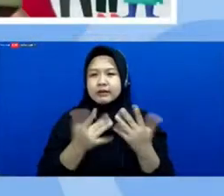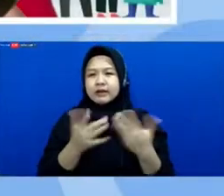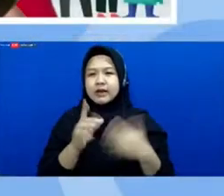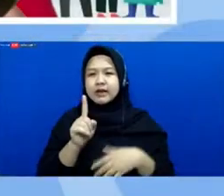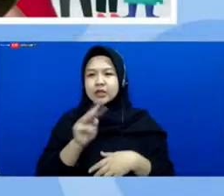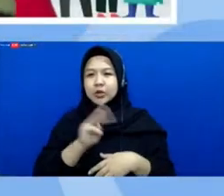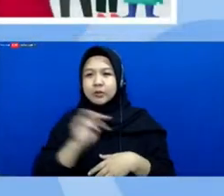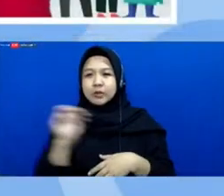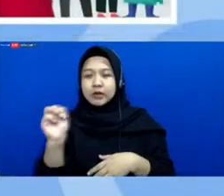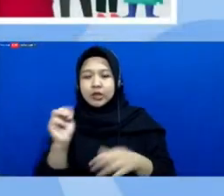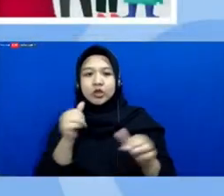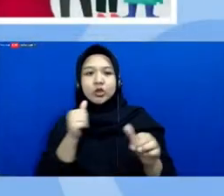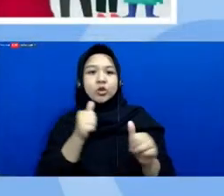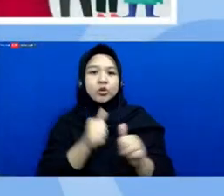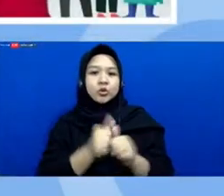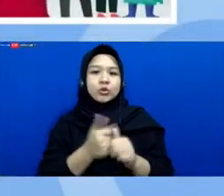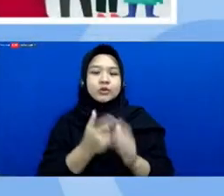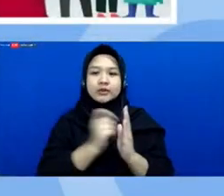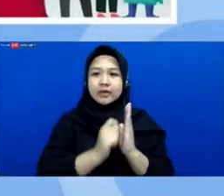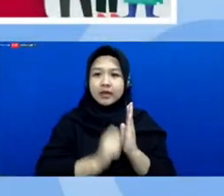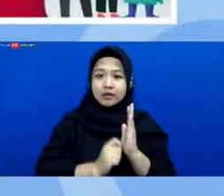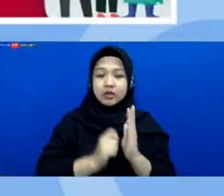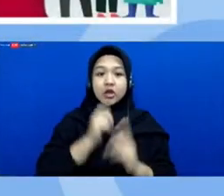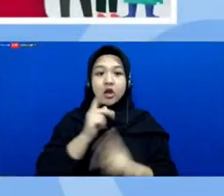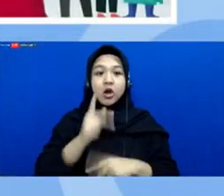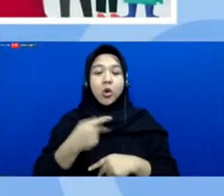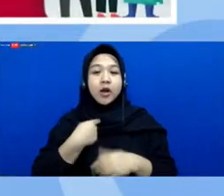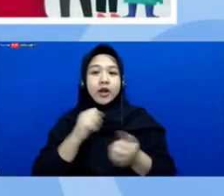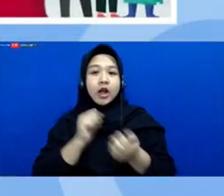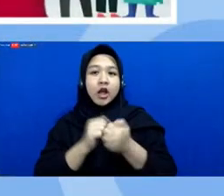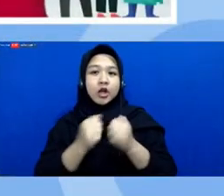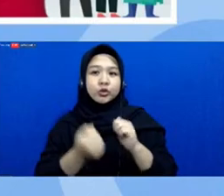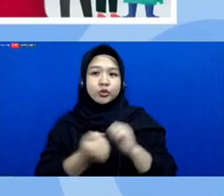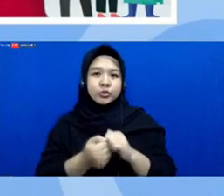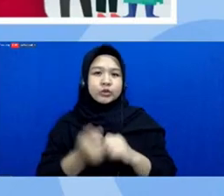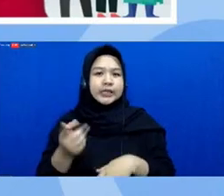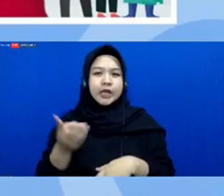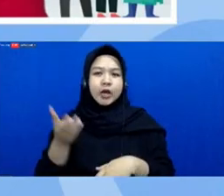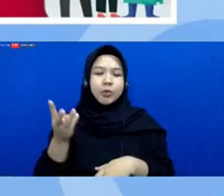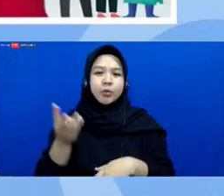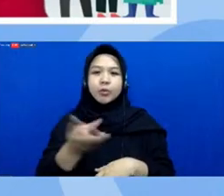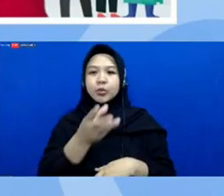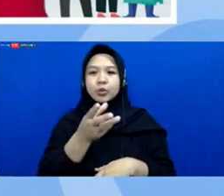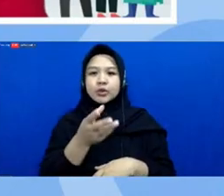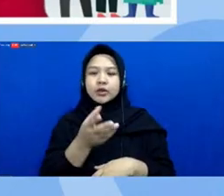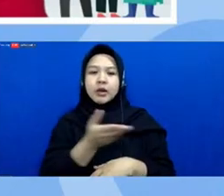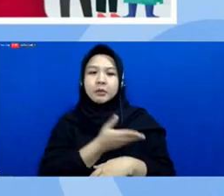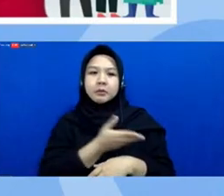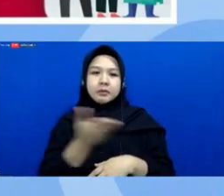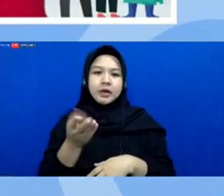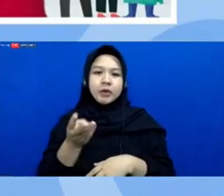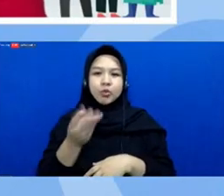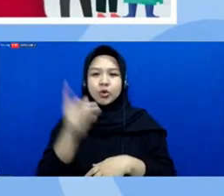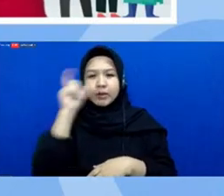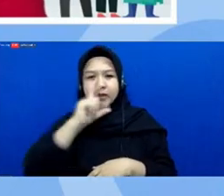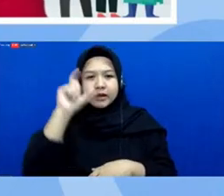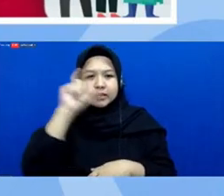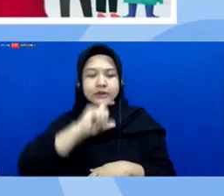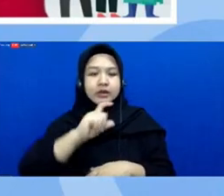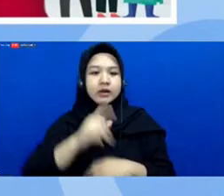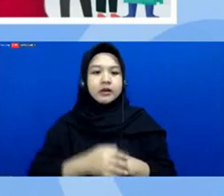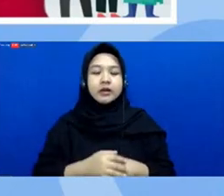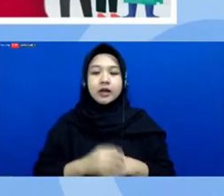1 menit, lalu kemudian dia dicatat. Sehingga kalau misalnya terjadi kasus, dia gampang sekali mereka gampang sekali melacak. Okay. Nah,